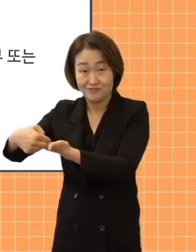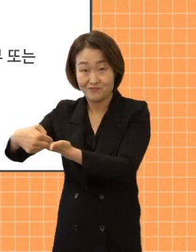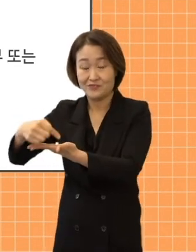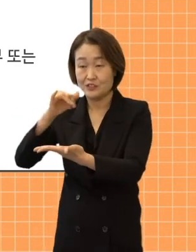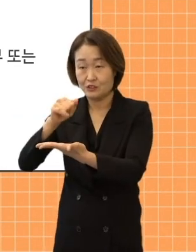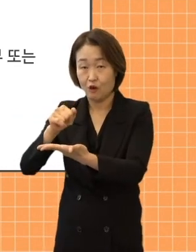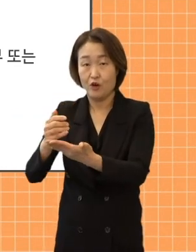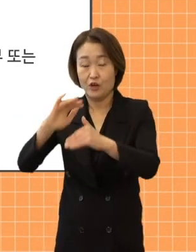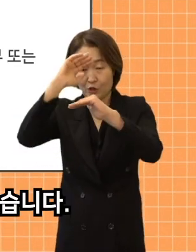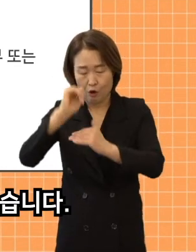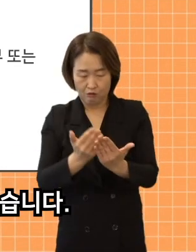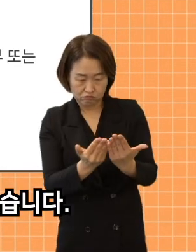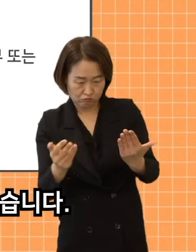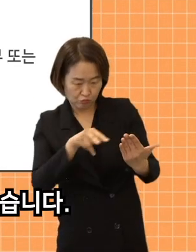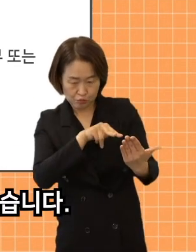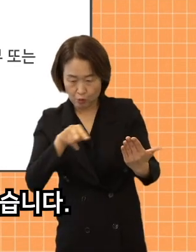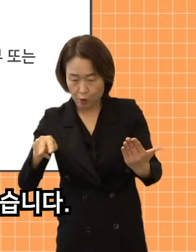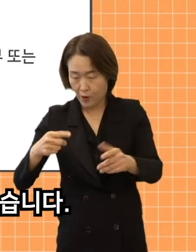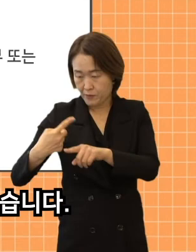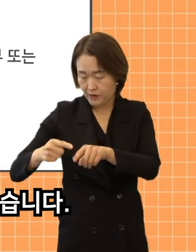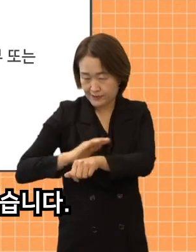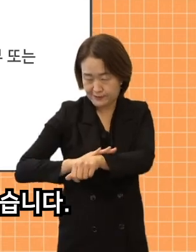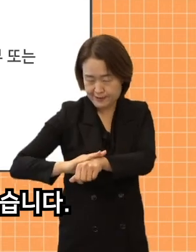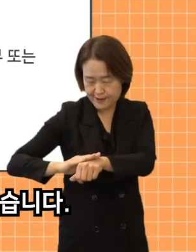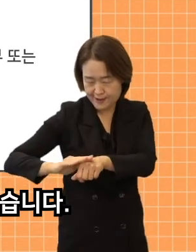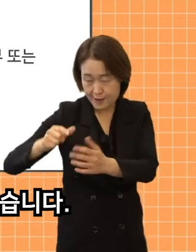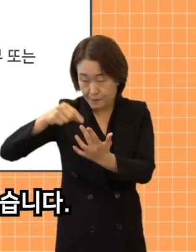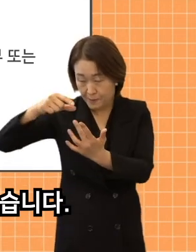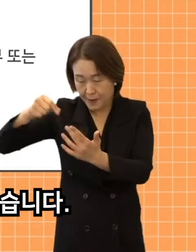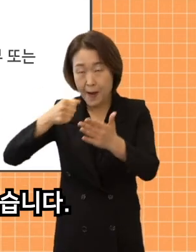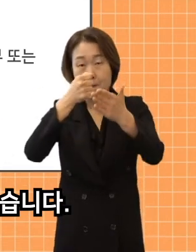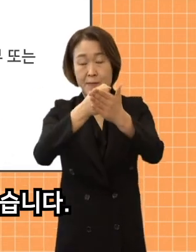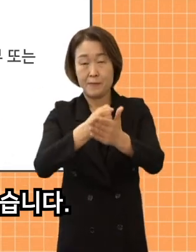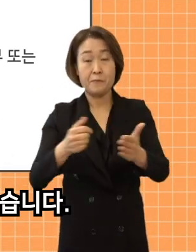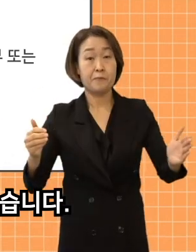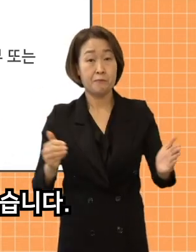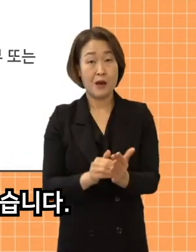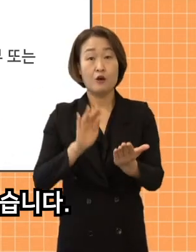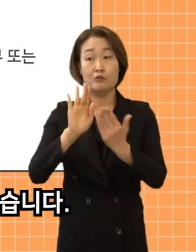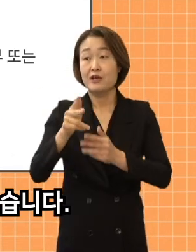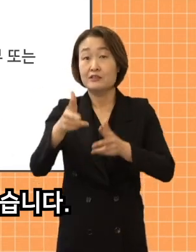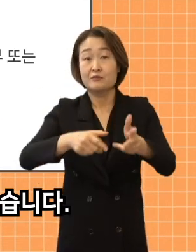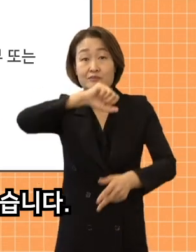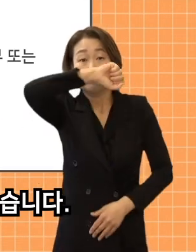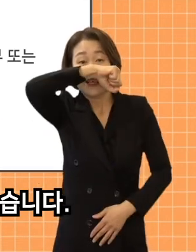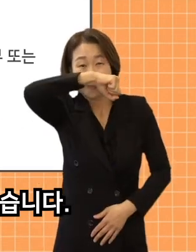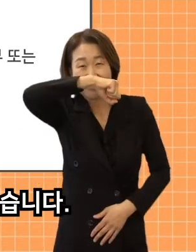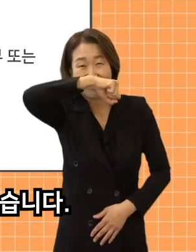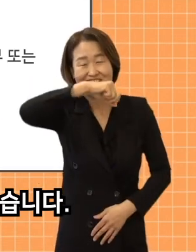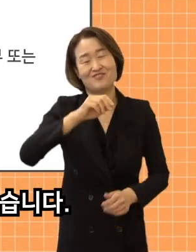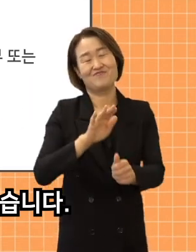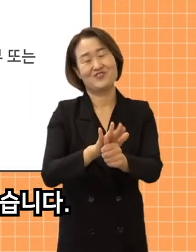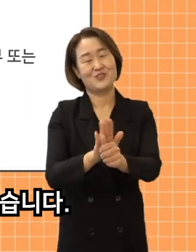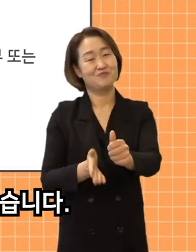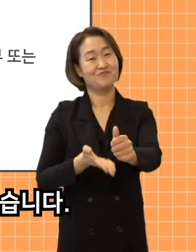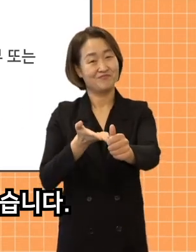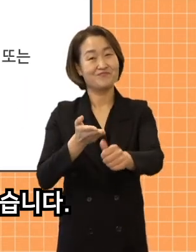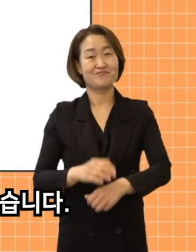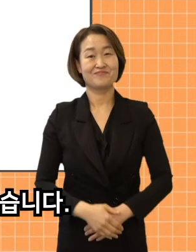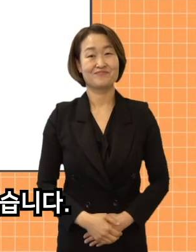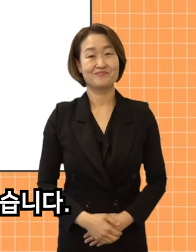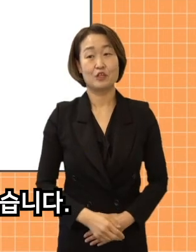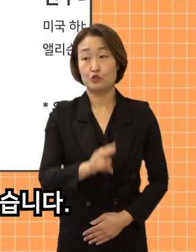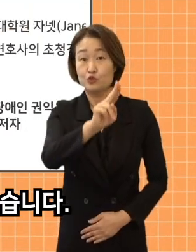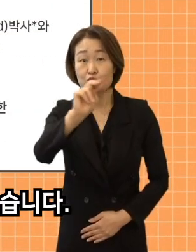제안서를 접수받습니다. 이후 공정한 평가 과정을 통해 효과적인 국제사업을 선정하여 사업 예산 및